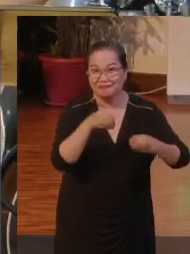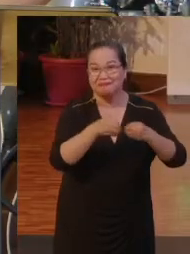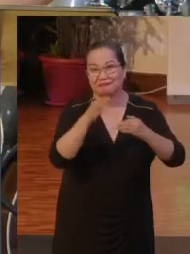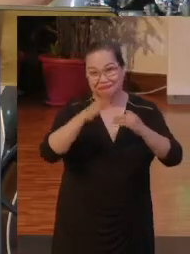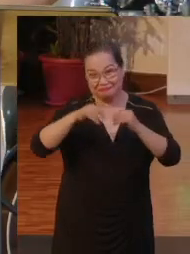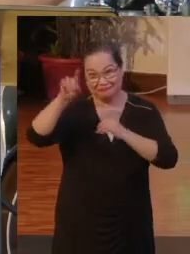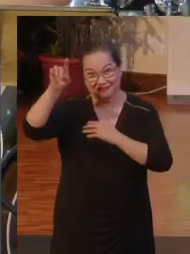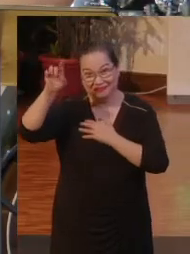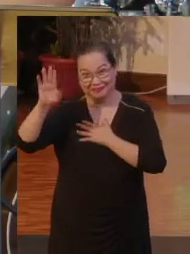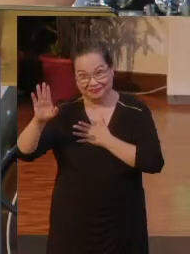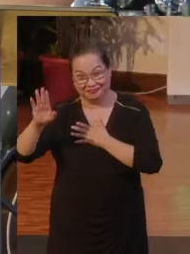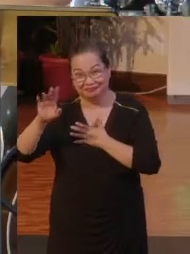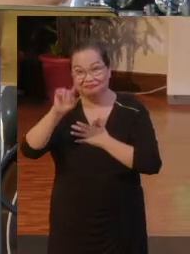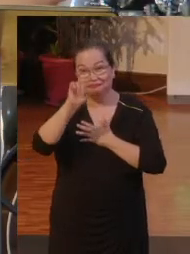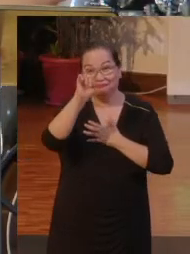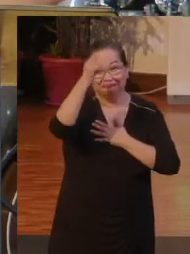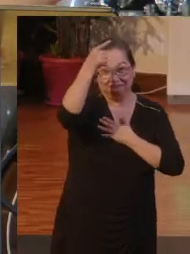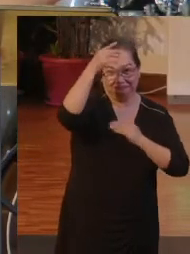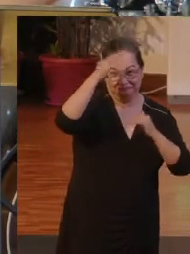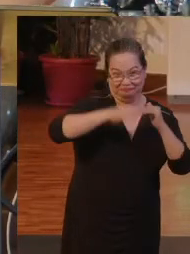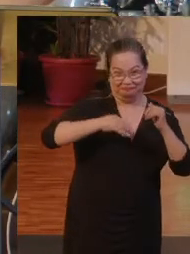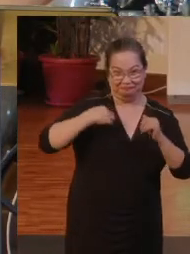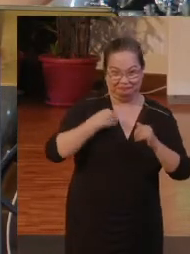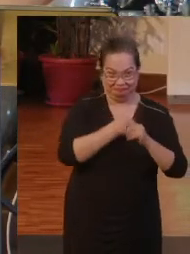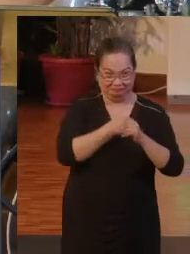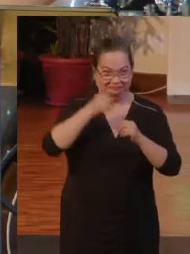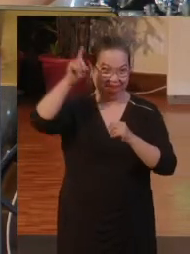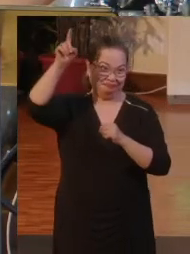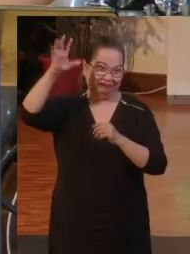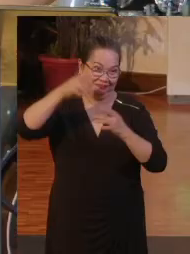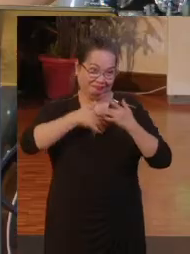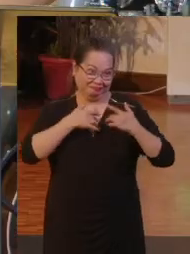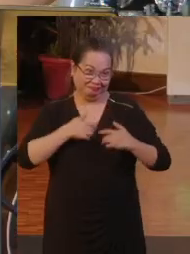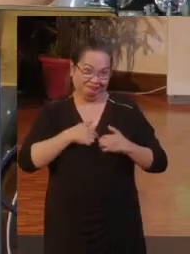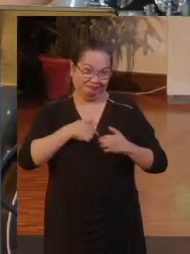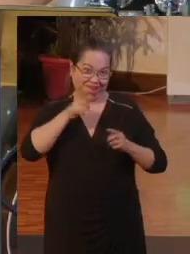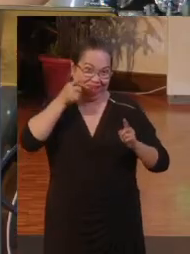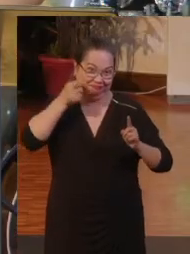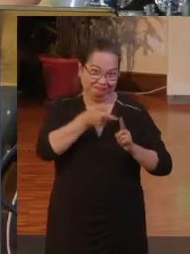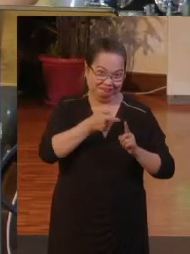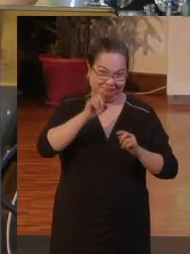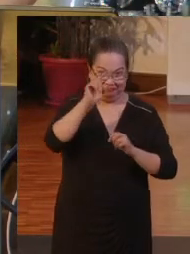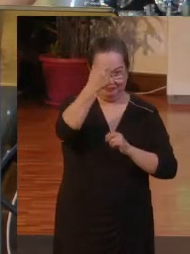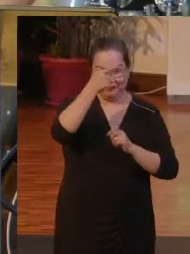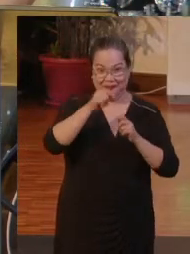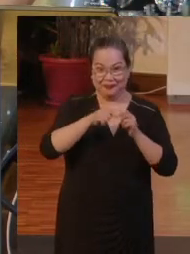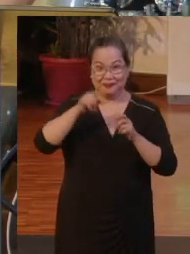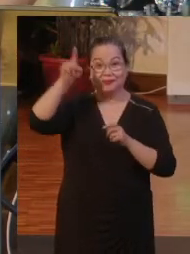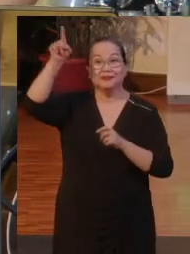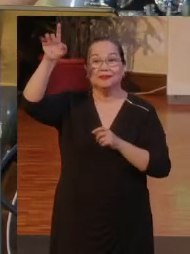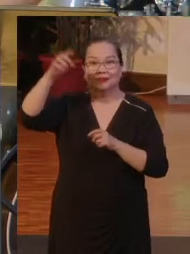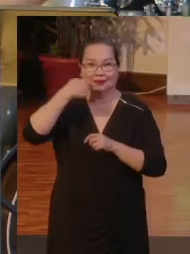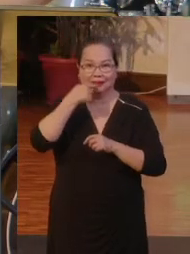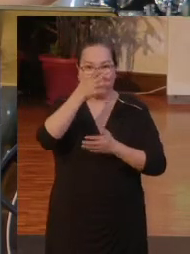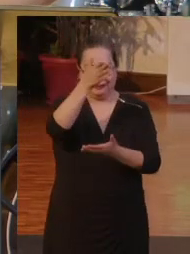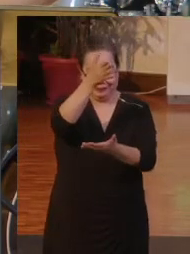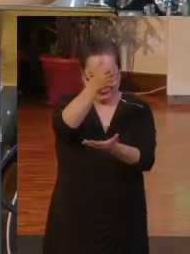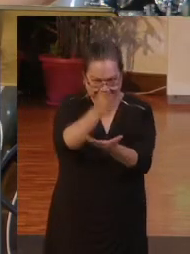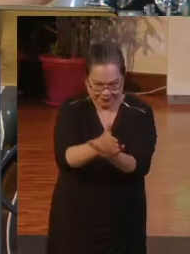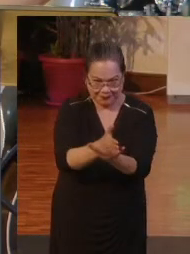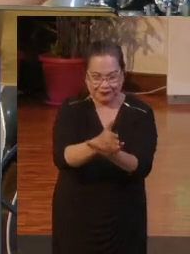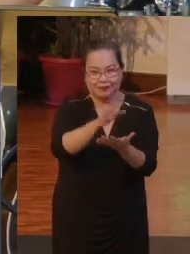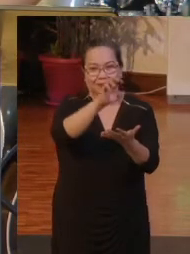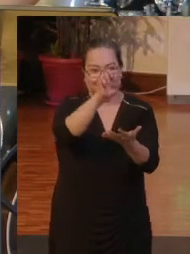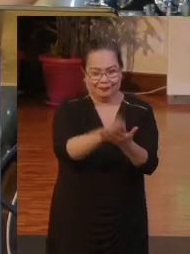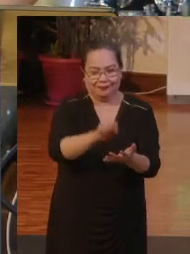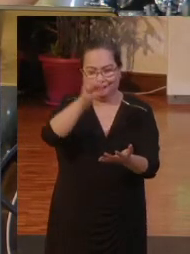na nauuna sa ating puso kisa sa Kanya. Ang sabi niya, put away the gods. Put